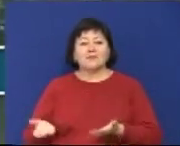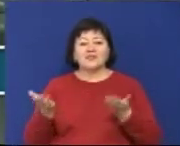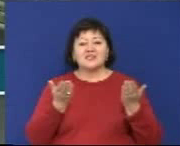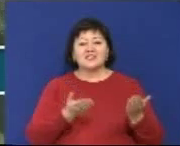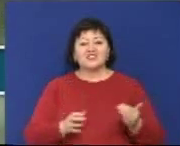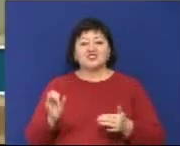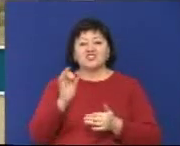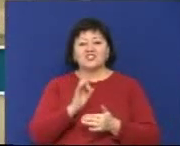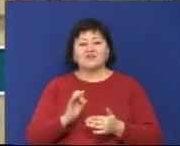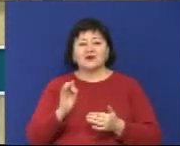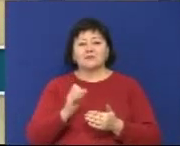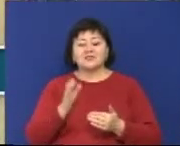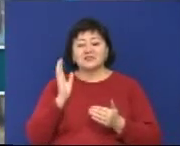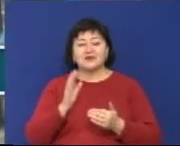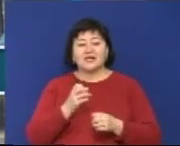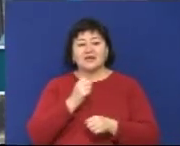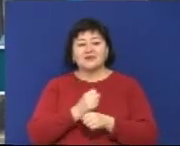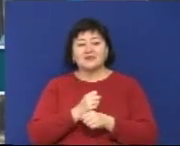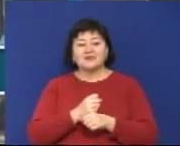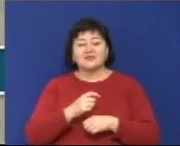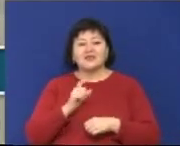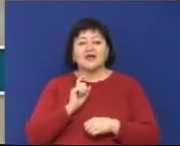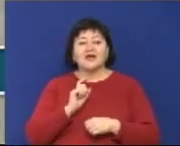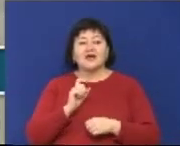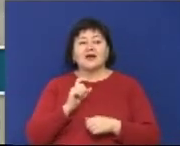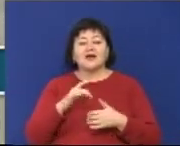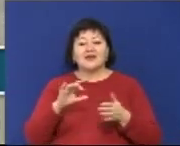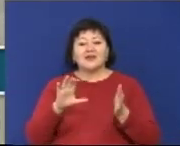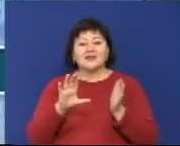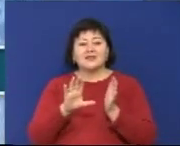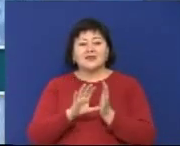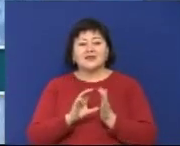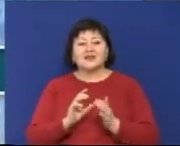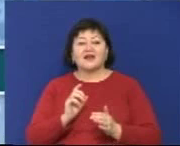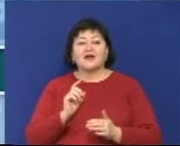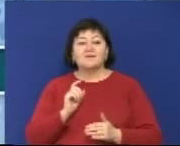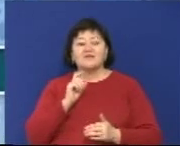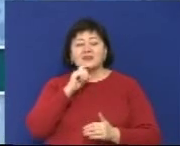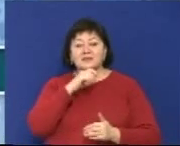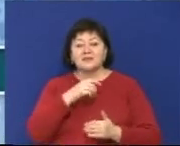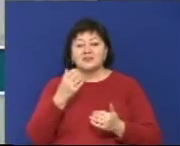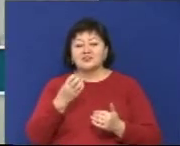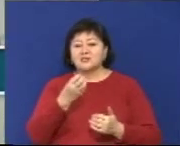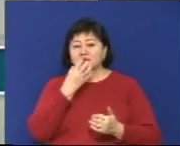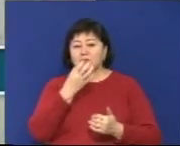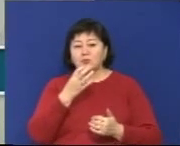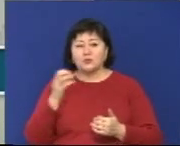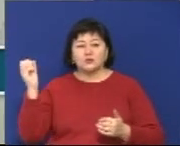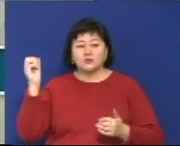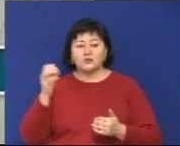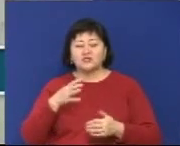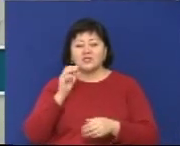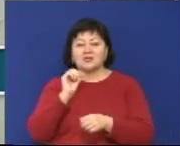информации. Фасад здания выполнен из энергоэффективного стекла, которое не пропускает до 70% солнечного тепла и позволяет